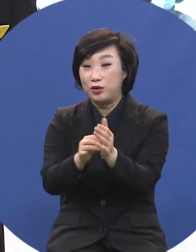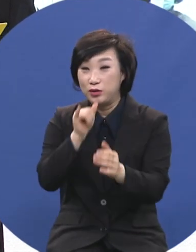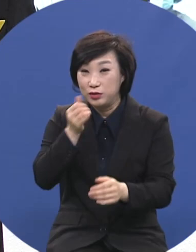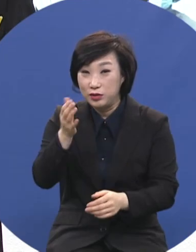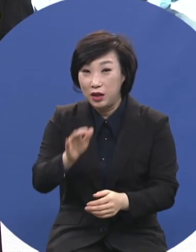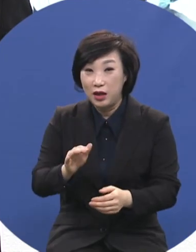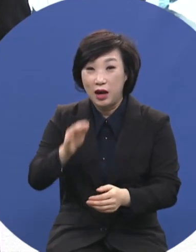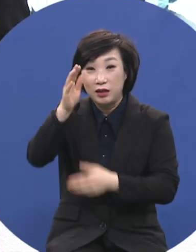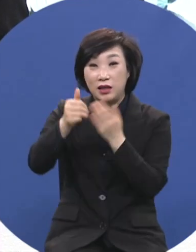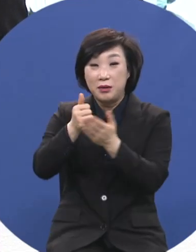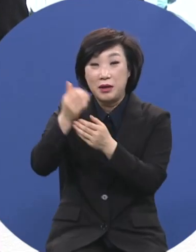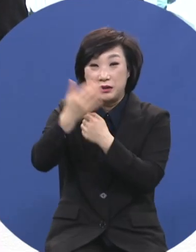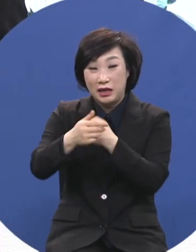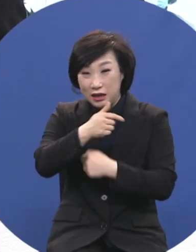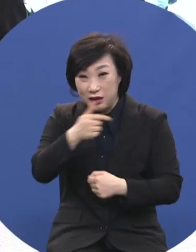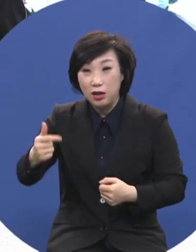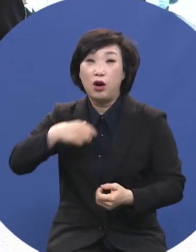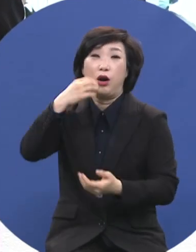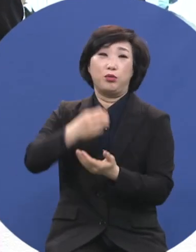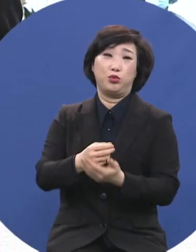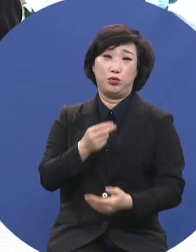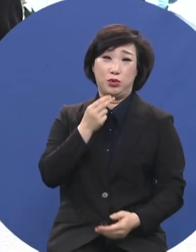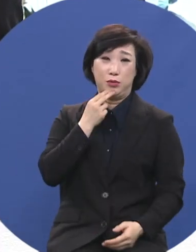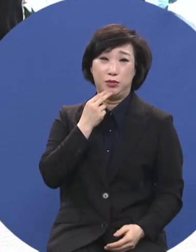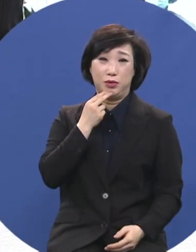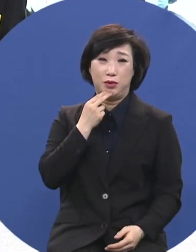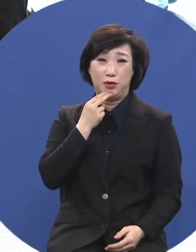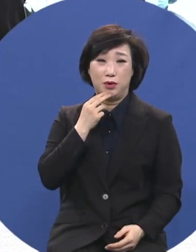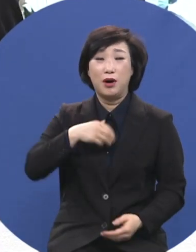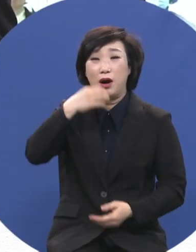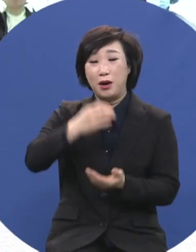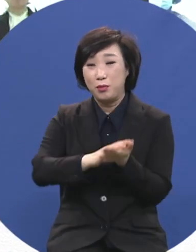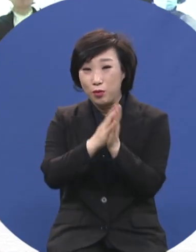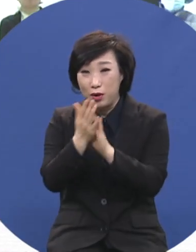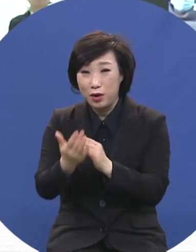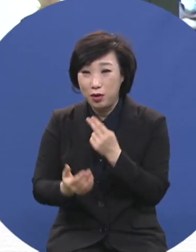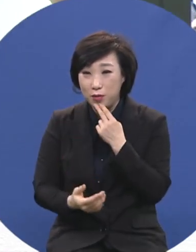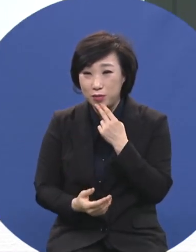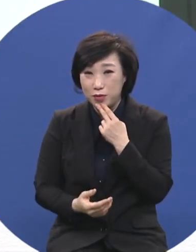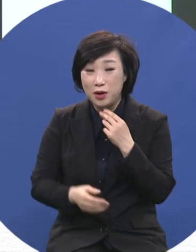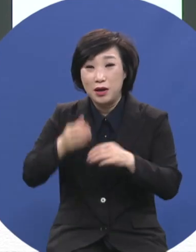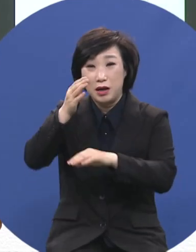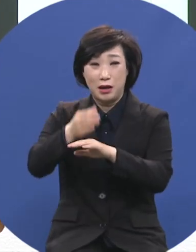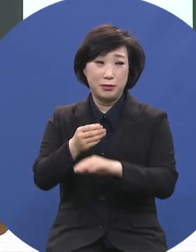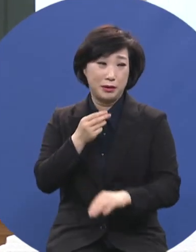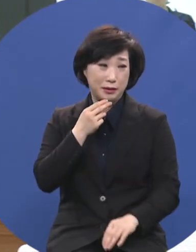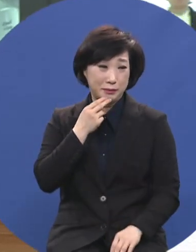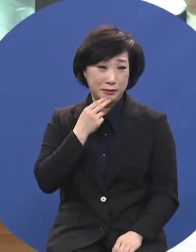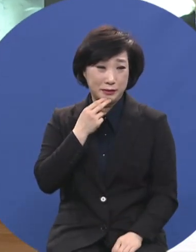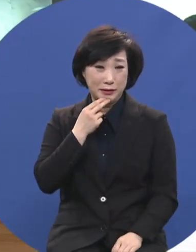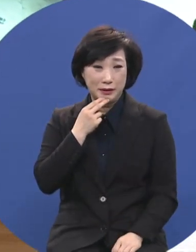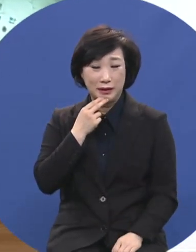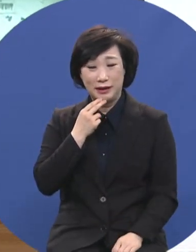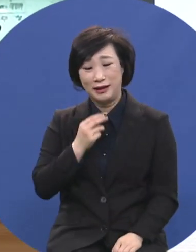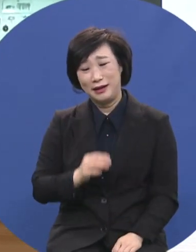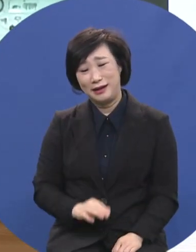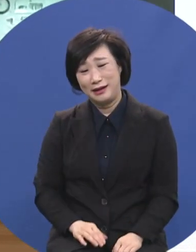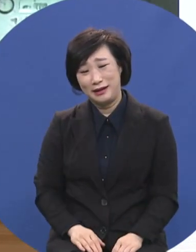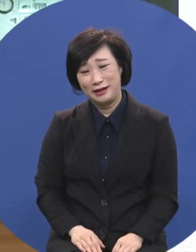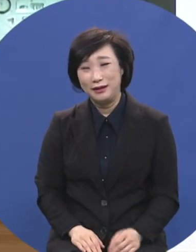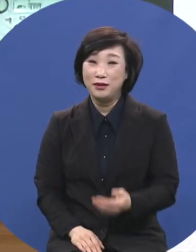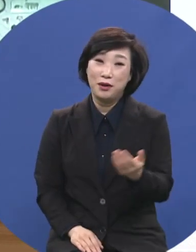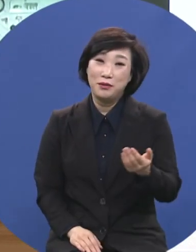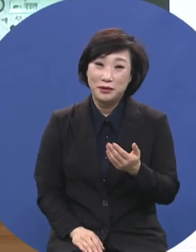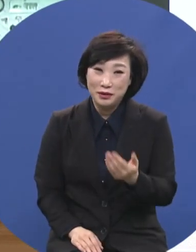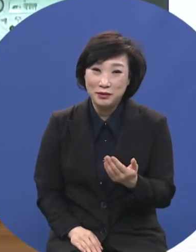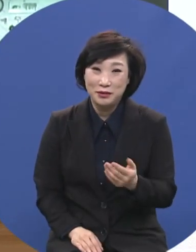큰 은혜에 감동이 없어. 감화가 없어. 감사가 없어. 그럼 이 사람은